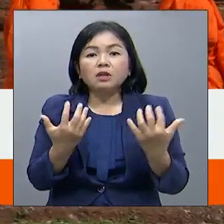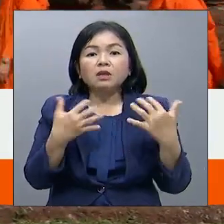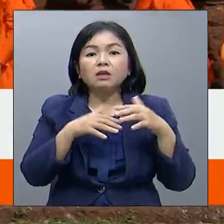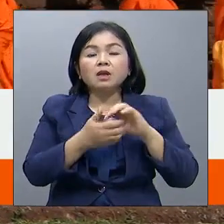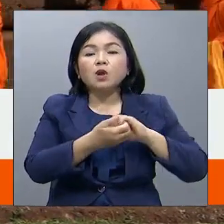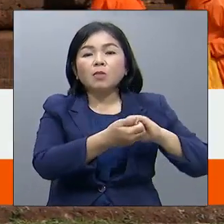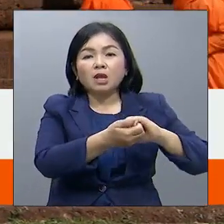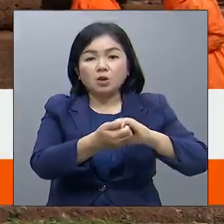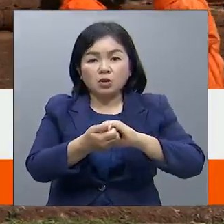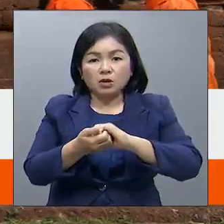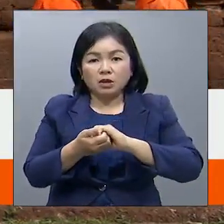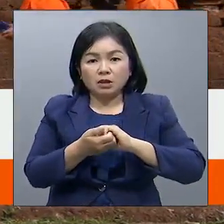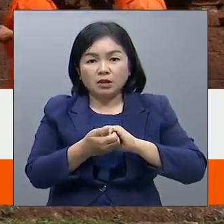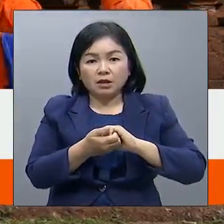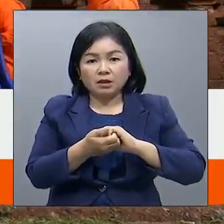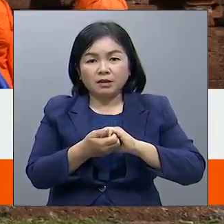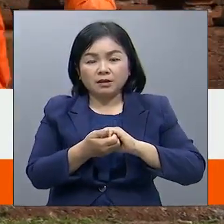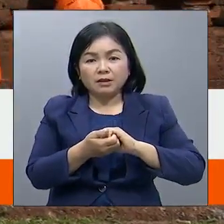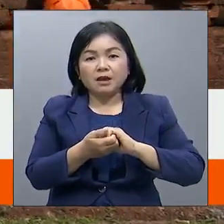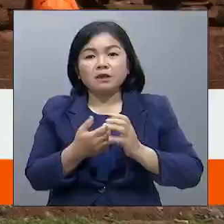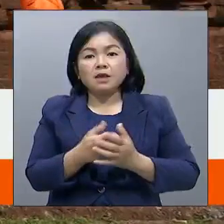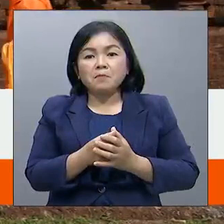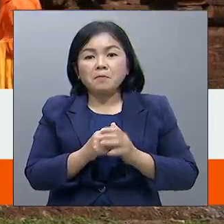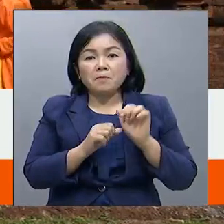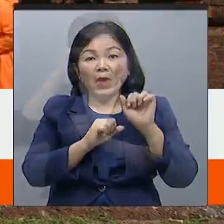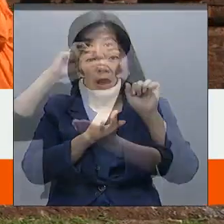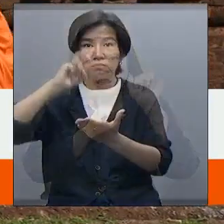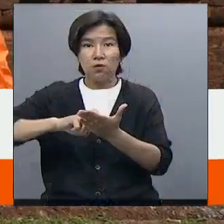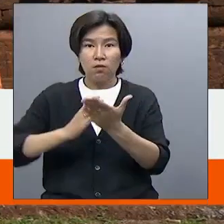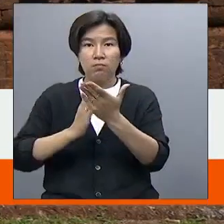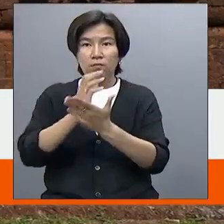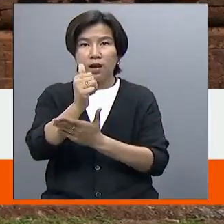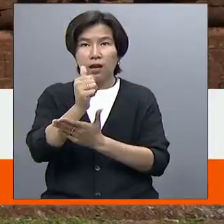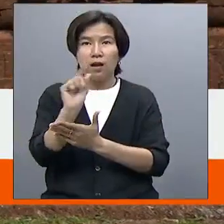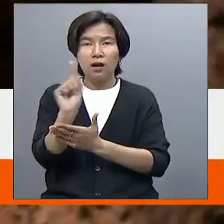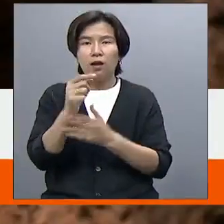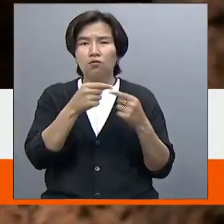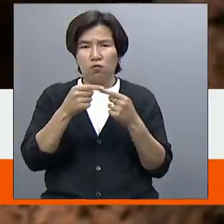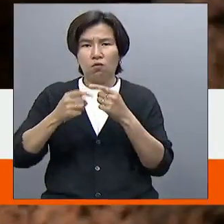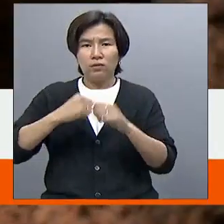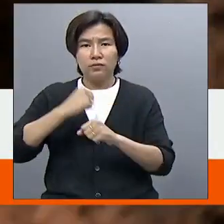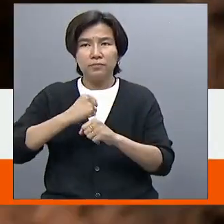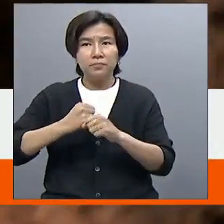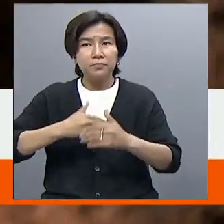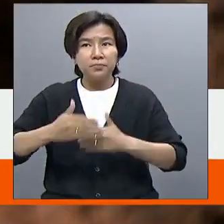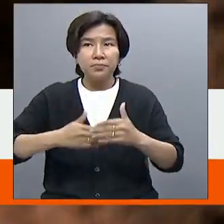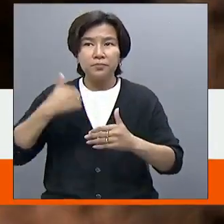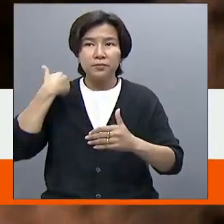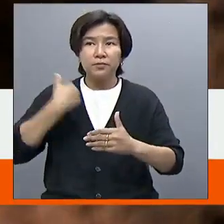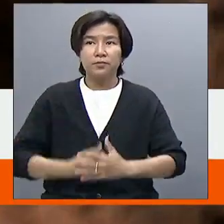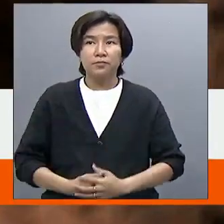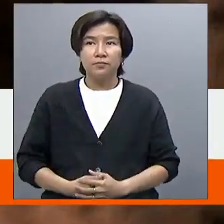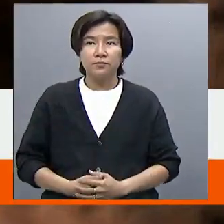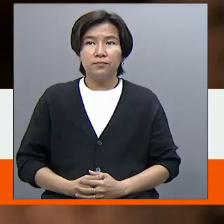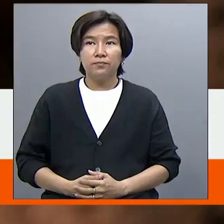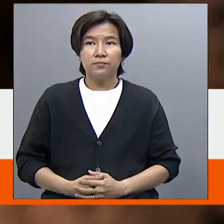จะถูกมากกว่าหลังจากประกาศขึ้นทะเบียนแล้วเนี่ยภารกิจหรือหน้าที่มันไม่ได้สิ้นสุดลงตรงนี้กระบวนการต่อไปก็จะนำเข้าไป